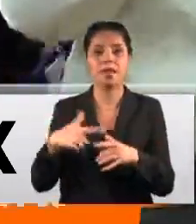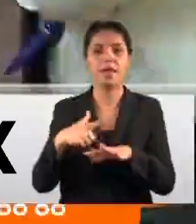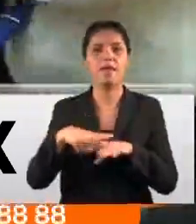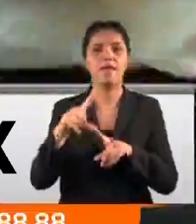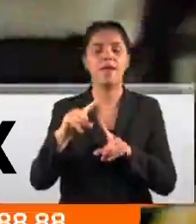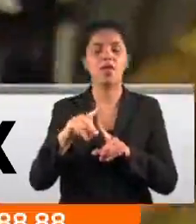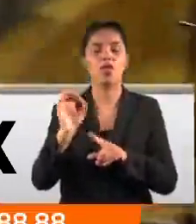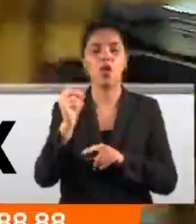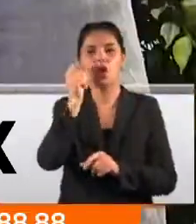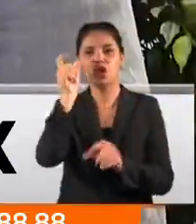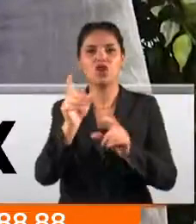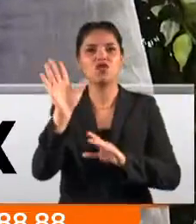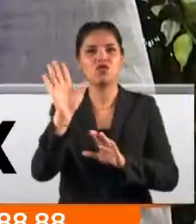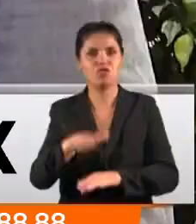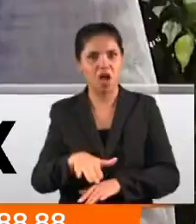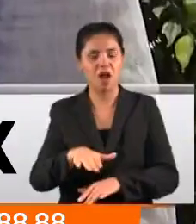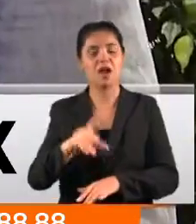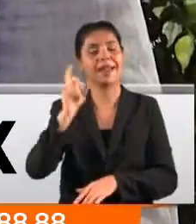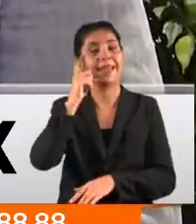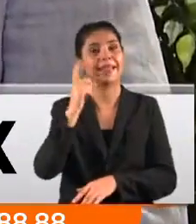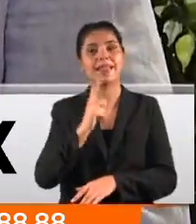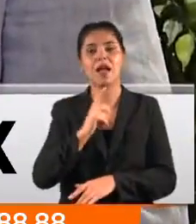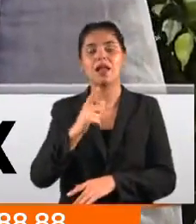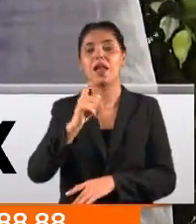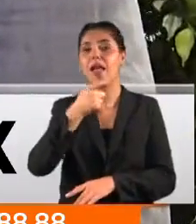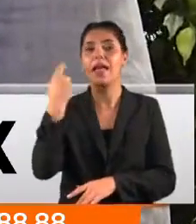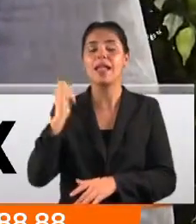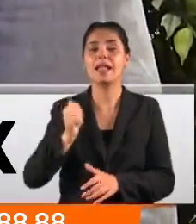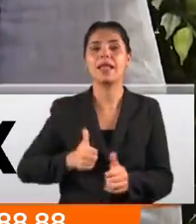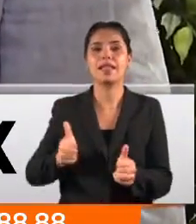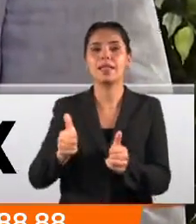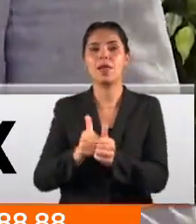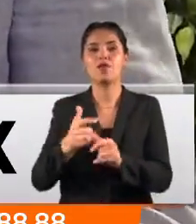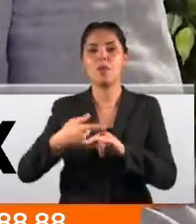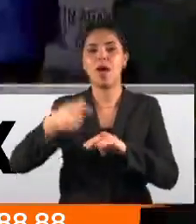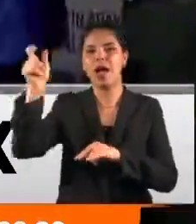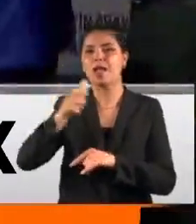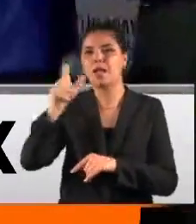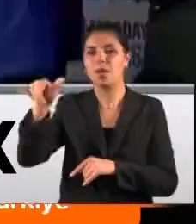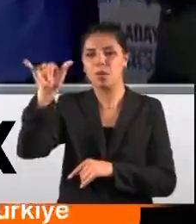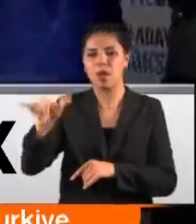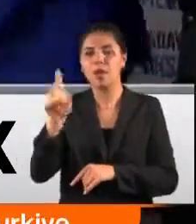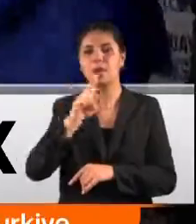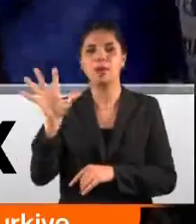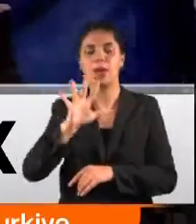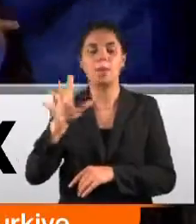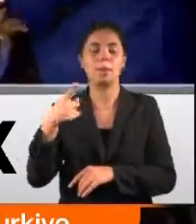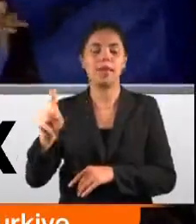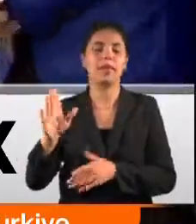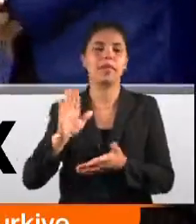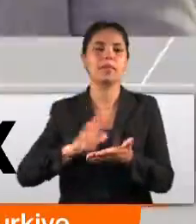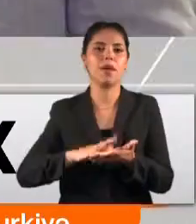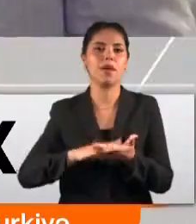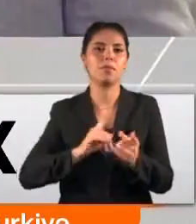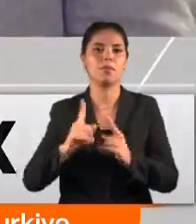iddiaları. Akşener, FETÖ İyi Parti'yi esir aldı diyen eski danışmanı Hasan Sami Özvarinli hakkında 250 bin liralık tazminat